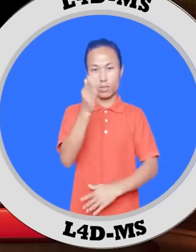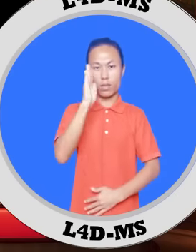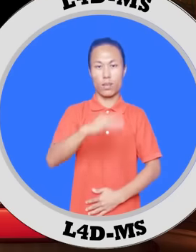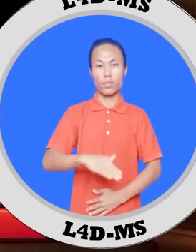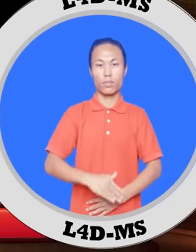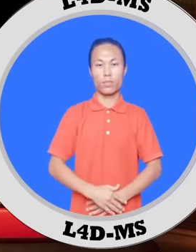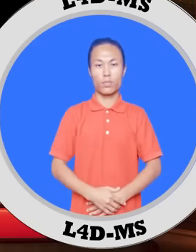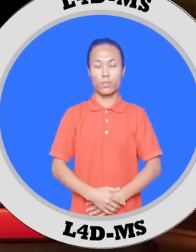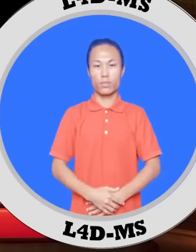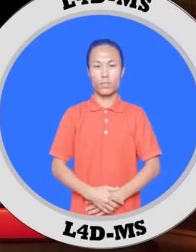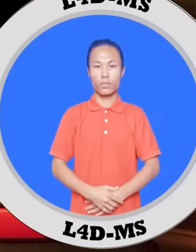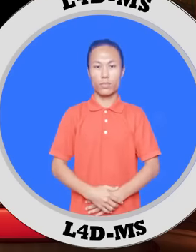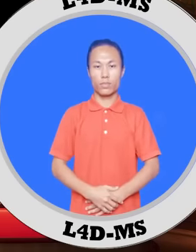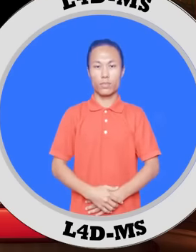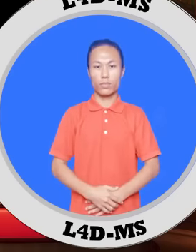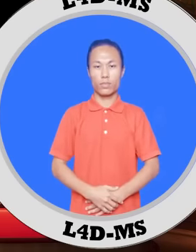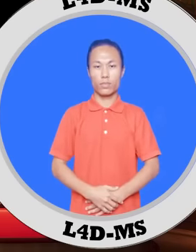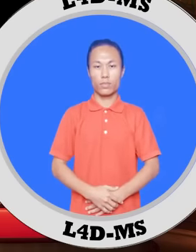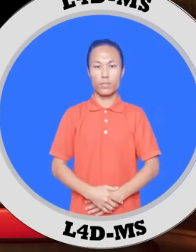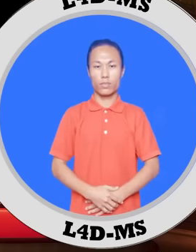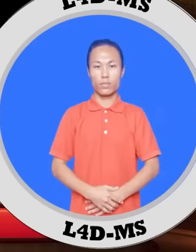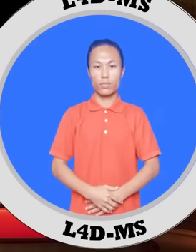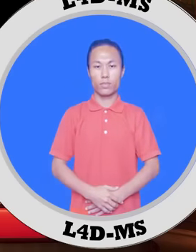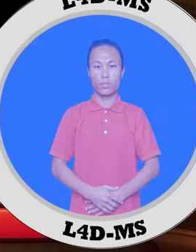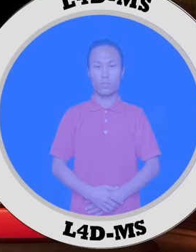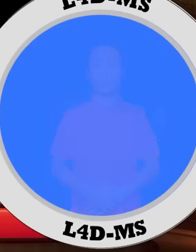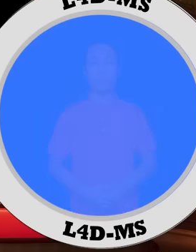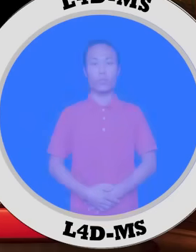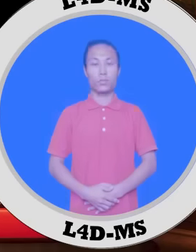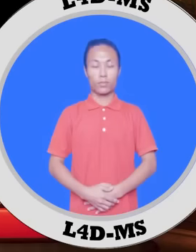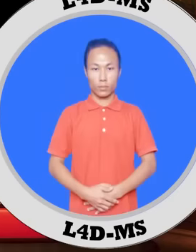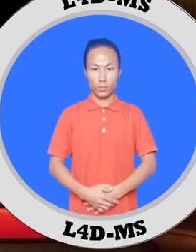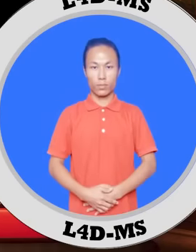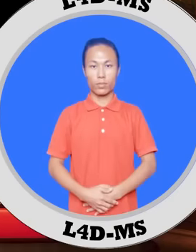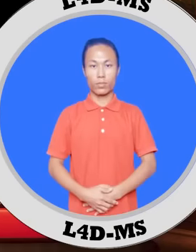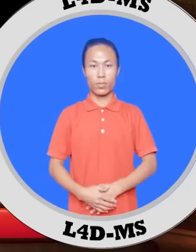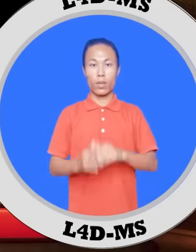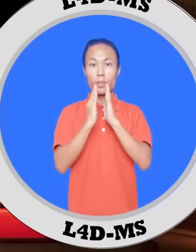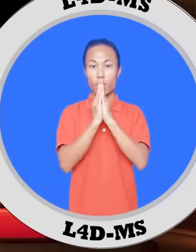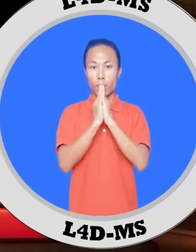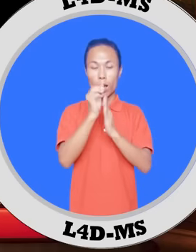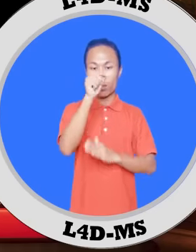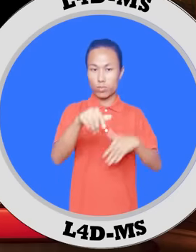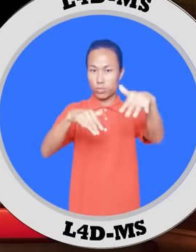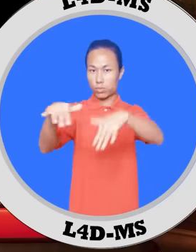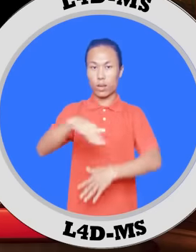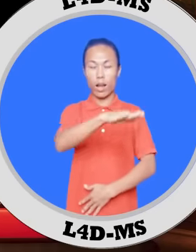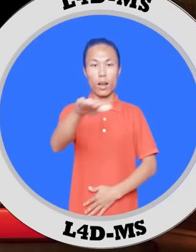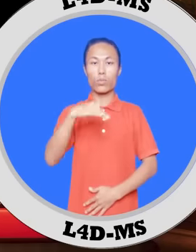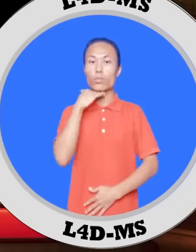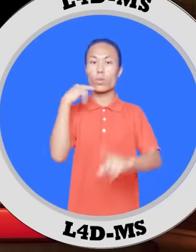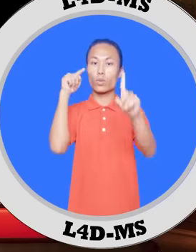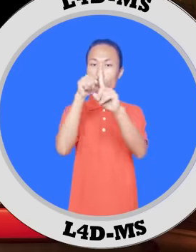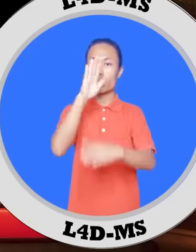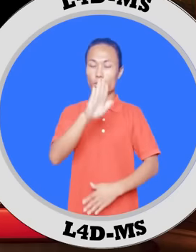တွေအလုံးဆောင်ရွက်သွားမယ်လို့အမျိုးသားညီညွတ်ရေးအစိုးရကကတိပြုတယ်လို့ဖော်ပြထားပါတယ်ဒါအပြင်မြန်မာပြည်သူတရလုံးလူလားတောင်း